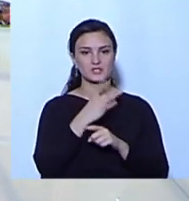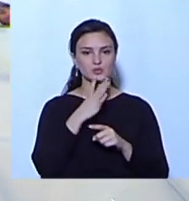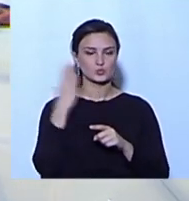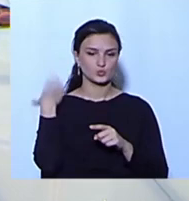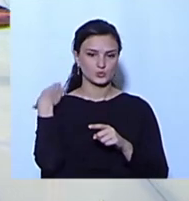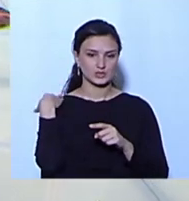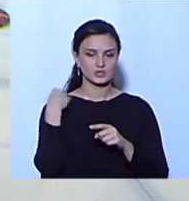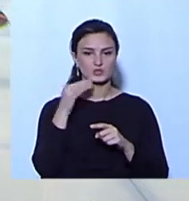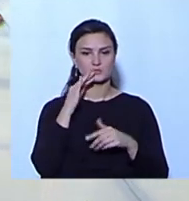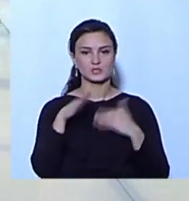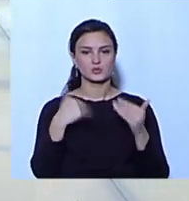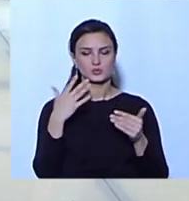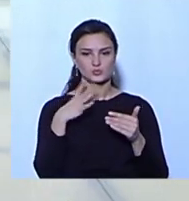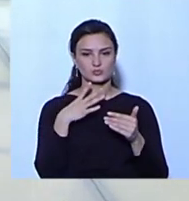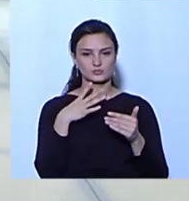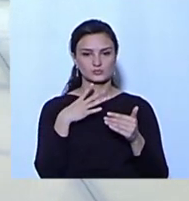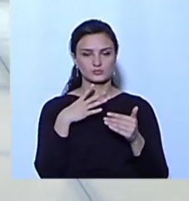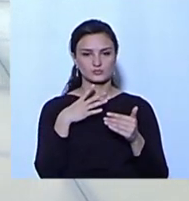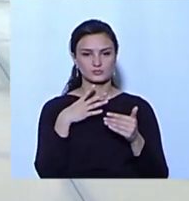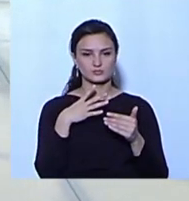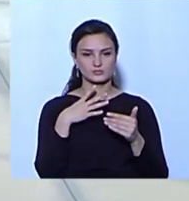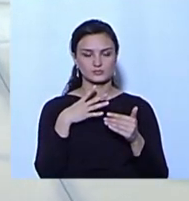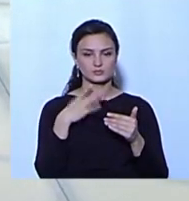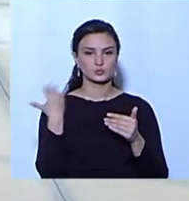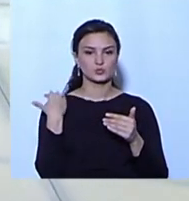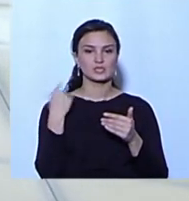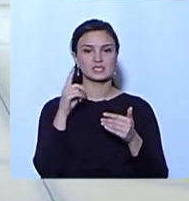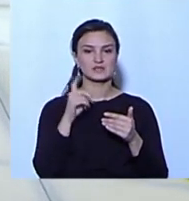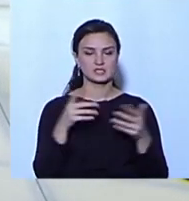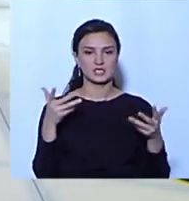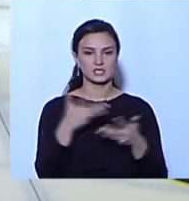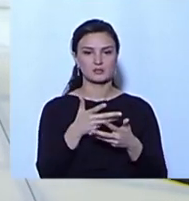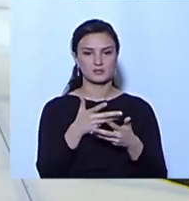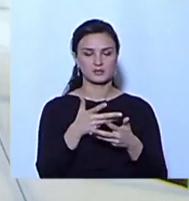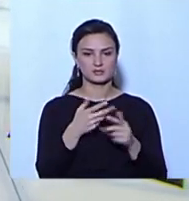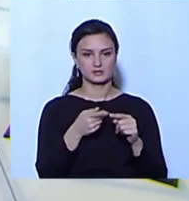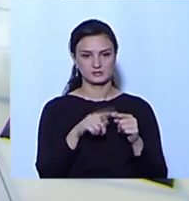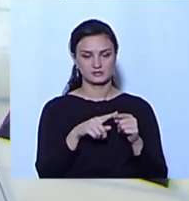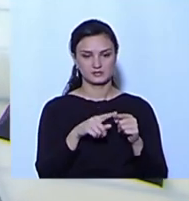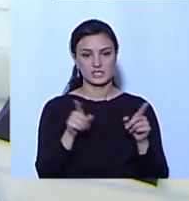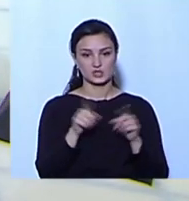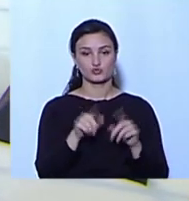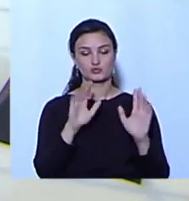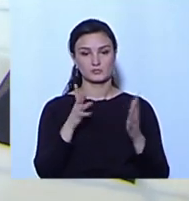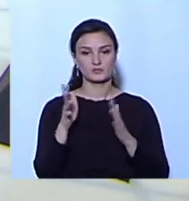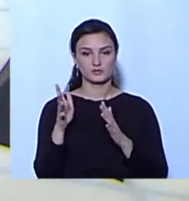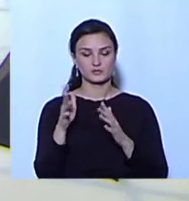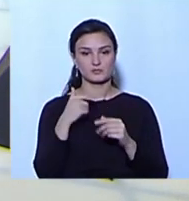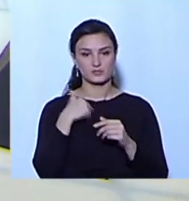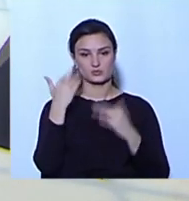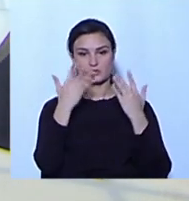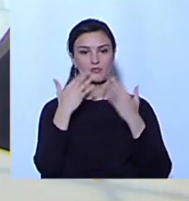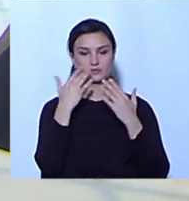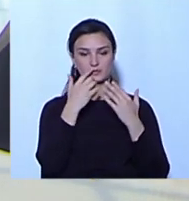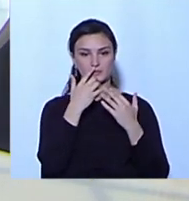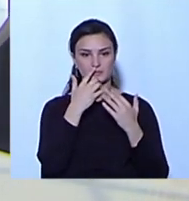ზურგის ტვინი და გამოიწვიოს ეგრეთ წოდებული მიელიტი, ანუ ზურგის ტვინის ანთება. ეხლა ასეთ შემთხვევაში, ეხლა მე რომ